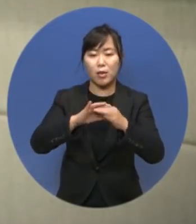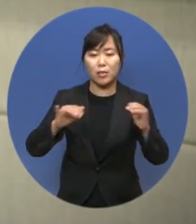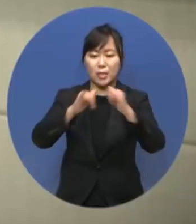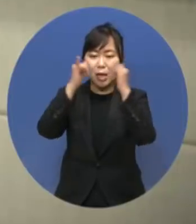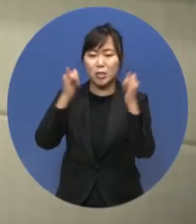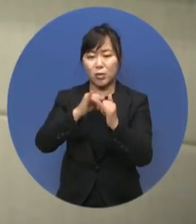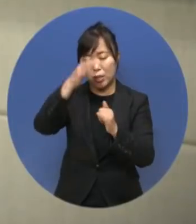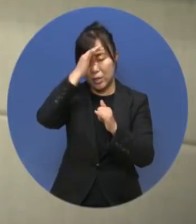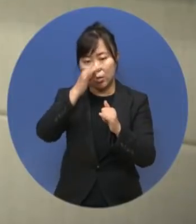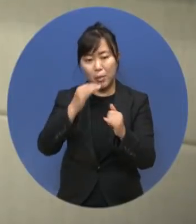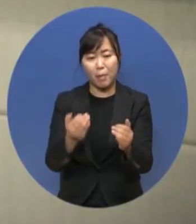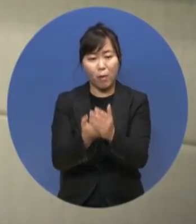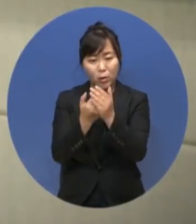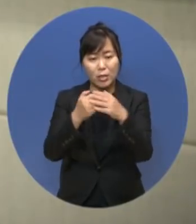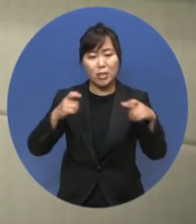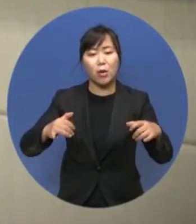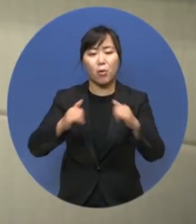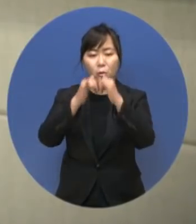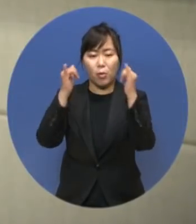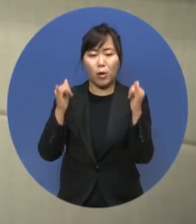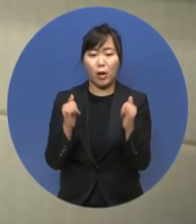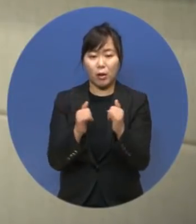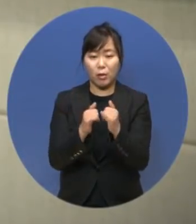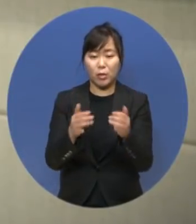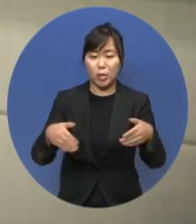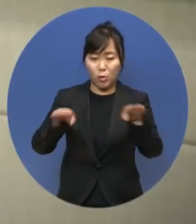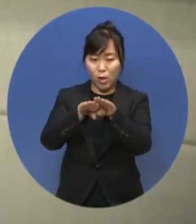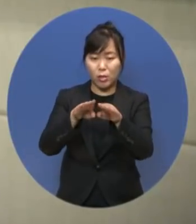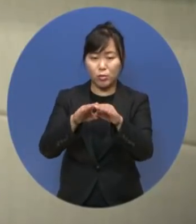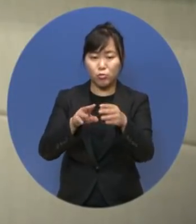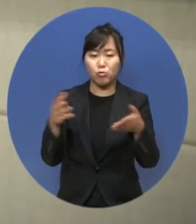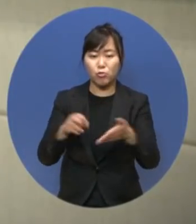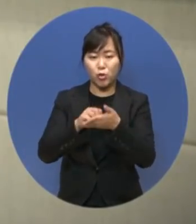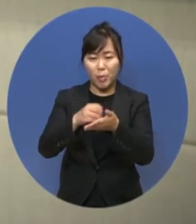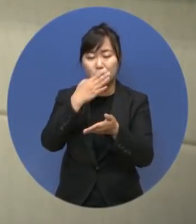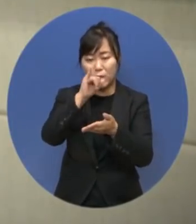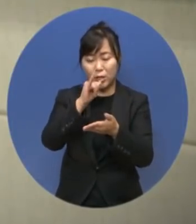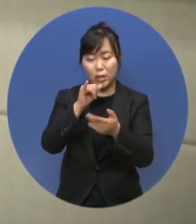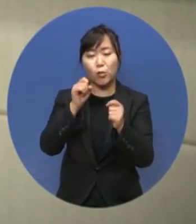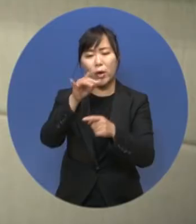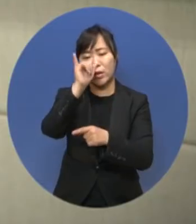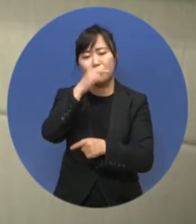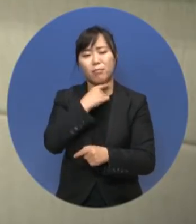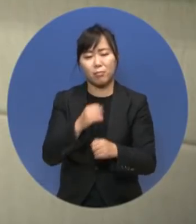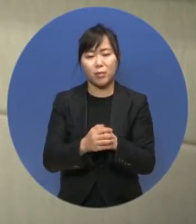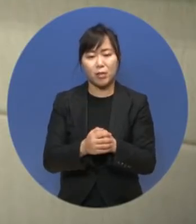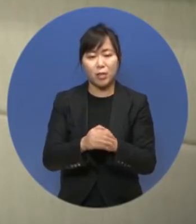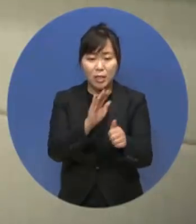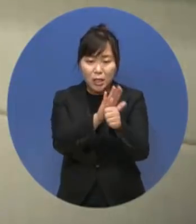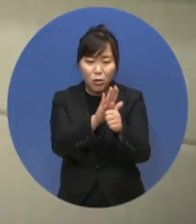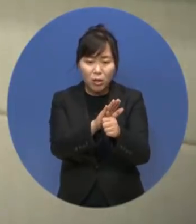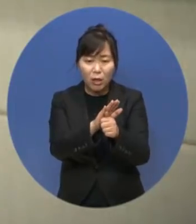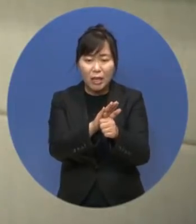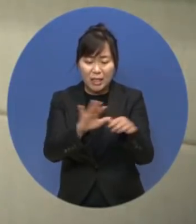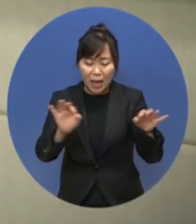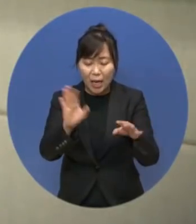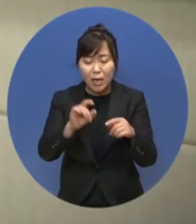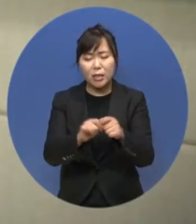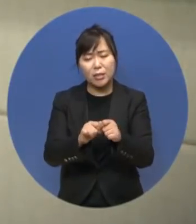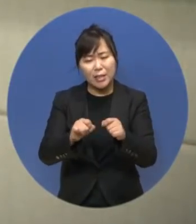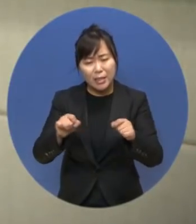활성화하고 지역의 관련 기관에 취업할 수 있는 길을 열어줬으면 합니다. 무엇보다 이러한 지원이 장기적인